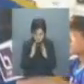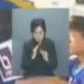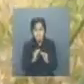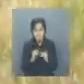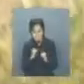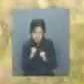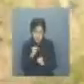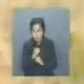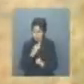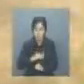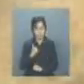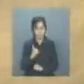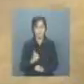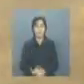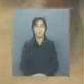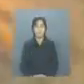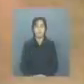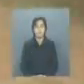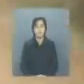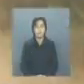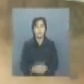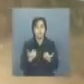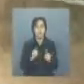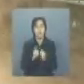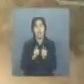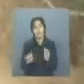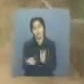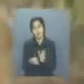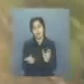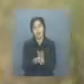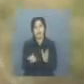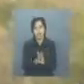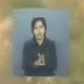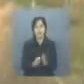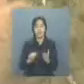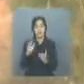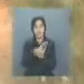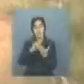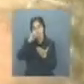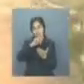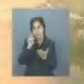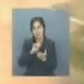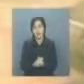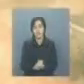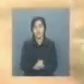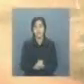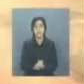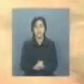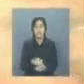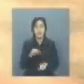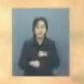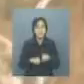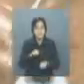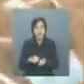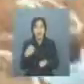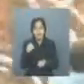นสูงครับ วันนี้จะเป็นการแข่งขันรายการสุดท้ายของการชิงแชมป์ประเทศไทยในประเภทรถเรสหรือว่าอินไลน์เรสค่ะ